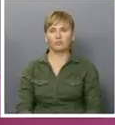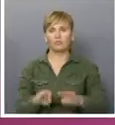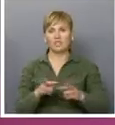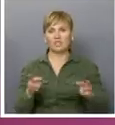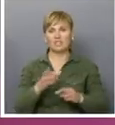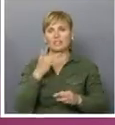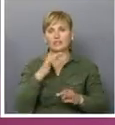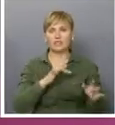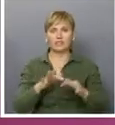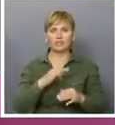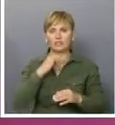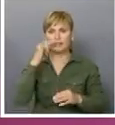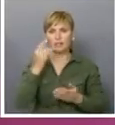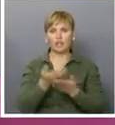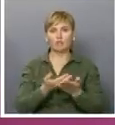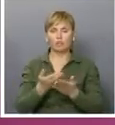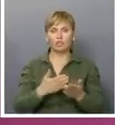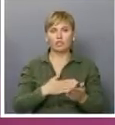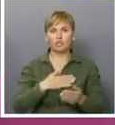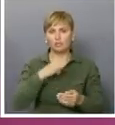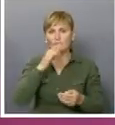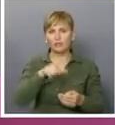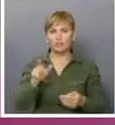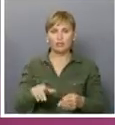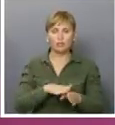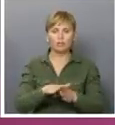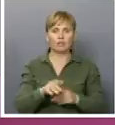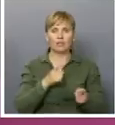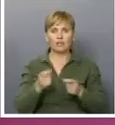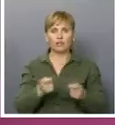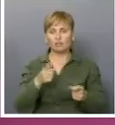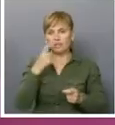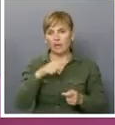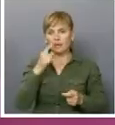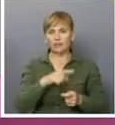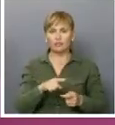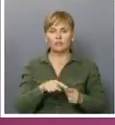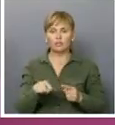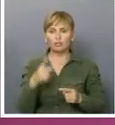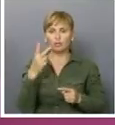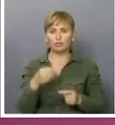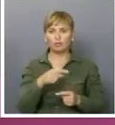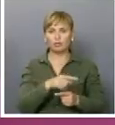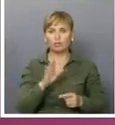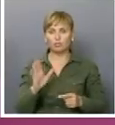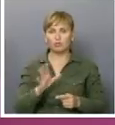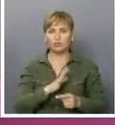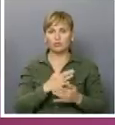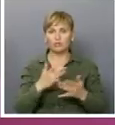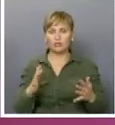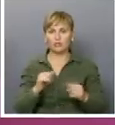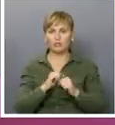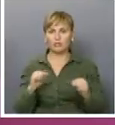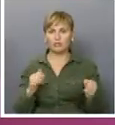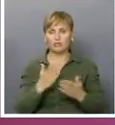Министерство иностранных дел Казахстана рекомендует нашим соотечественникам соблюдать осторожность в Таиланде. В течение 2 дней там прогремела серия взрывов.